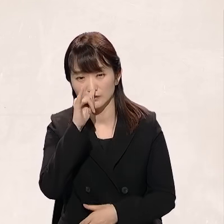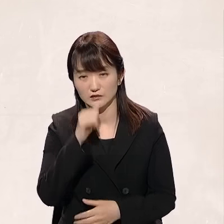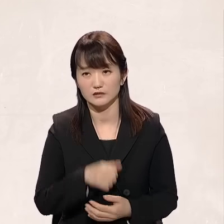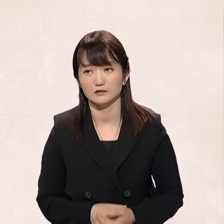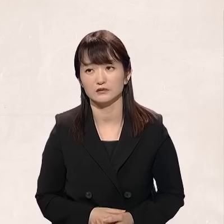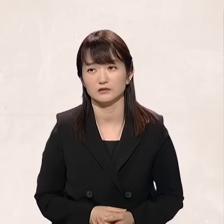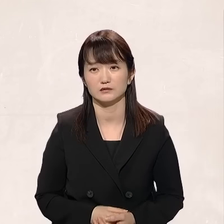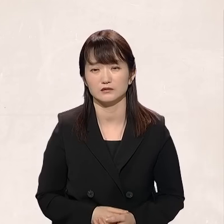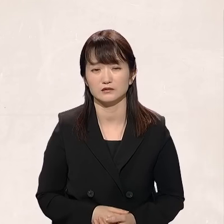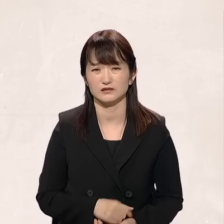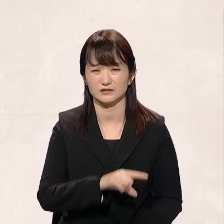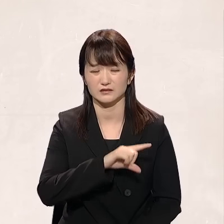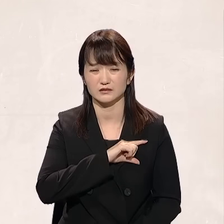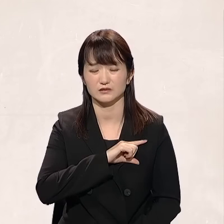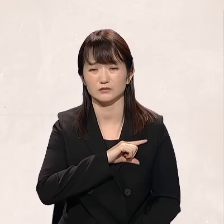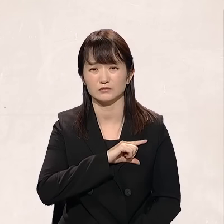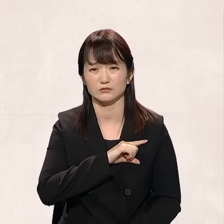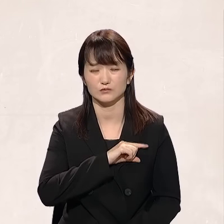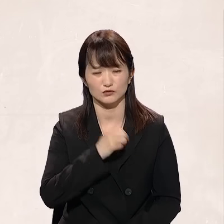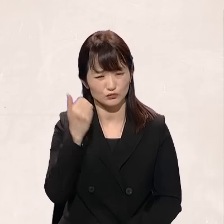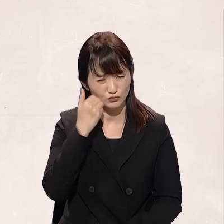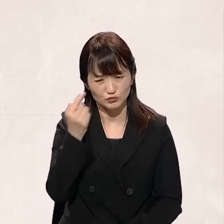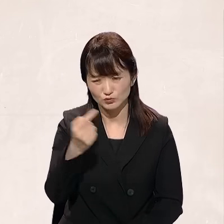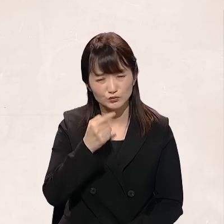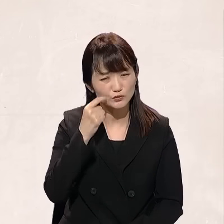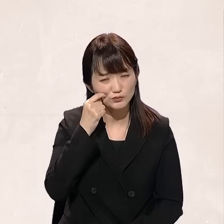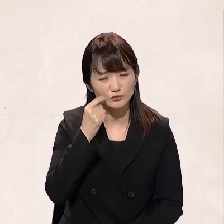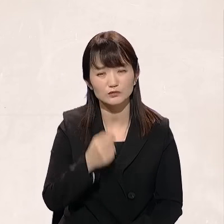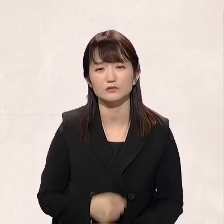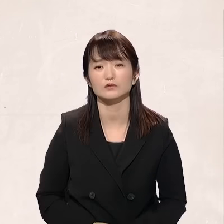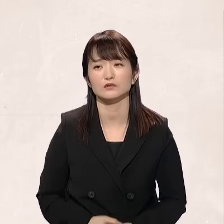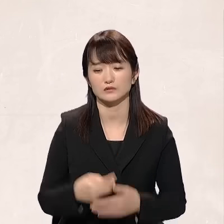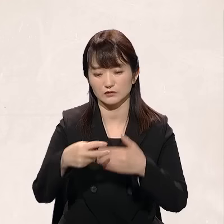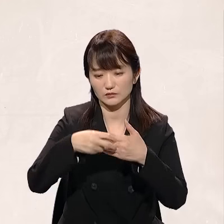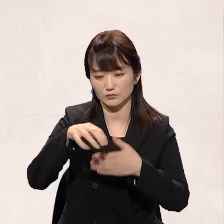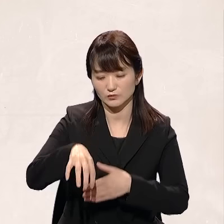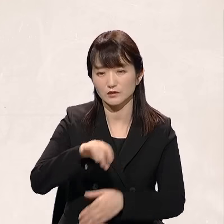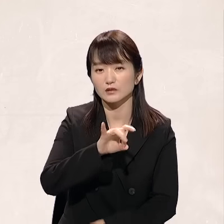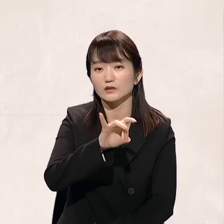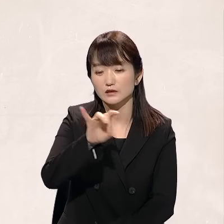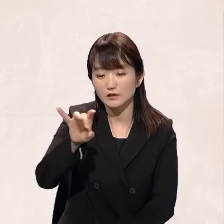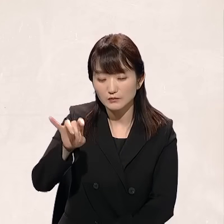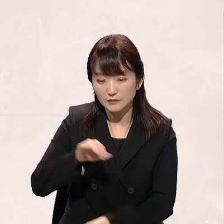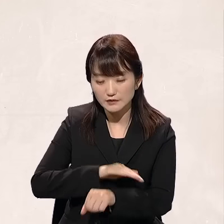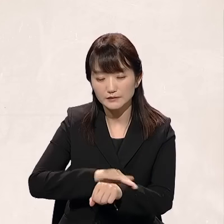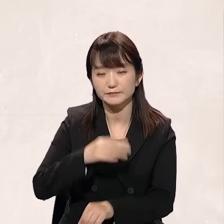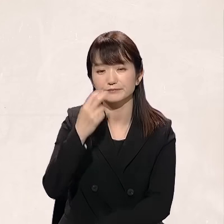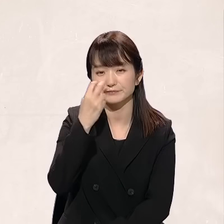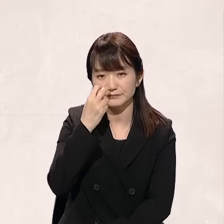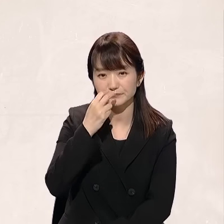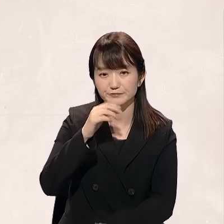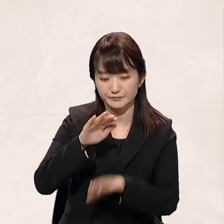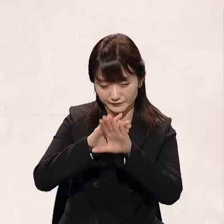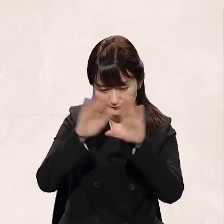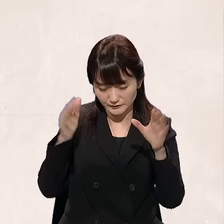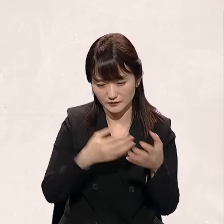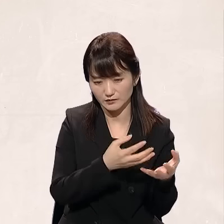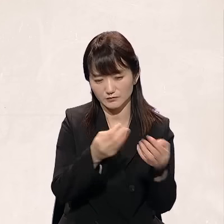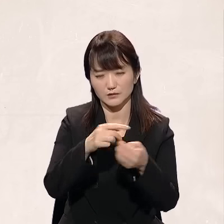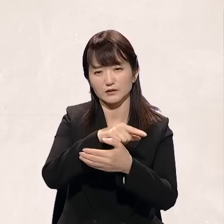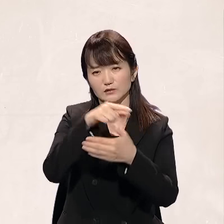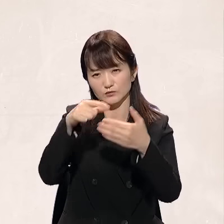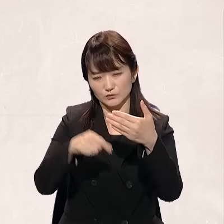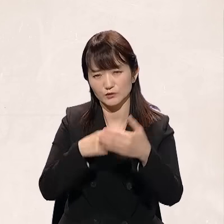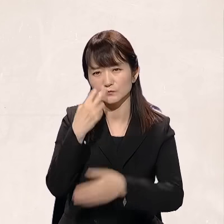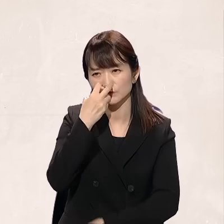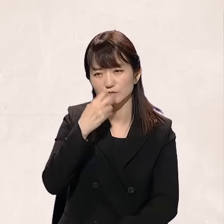이름이 폐쇄 아아 근데 그럼에도 불구하고 요즘 병원은 이렇게 한 명 한 명 환자들을 잘 관리해 주고 낮에도 많은 프로그램을 통해서 관리해